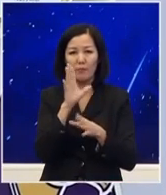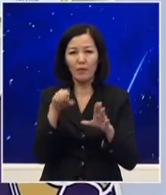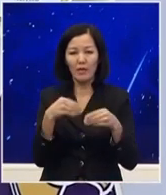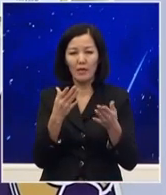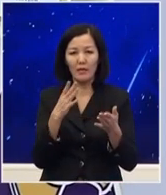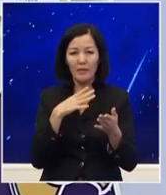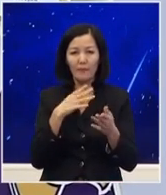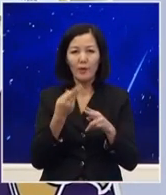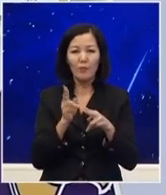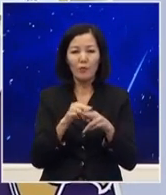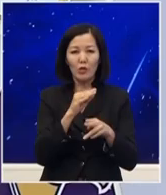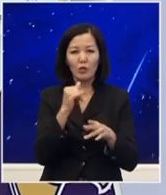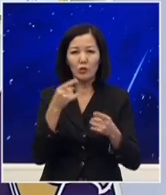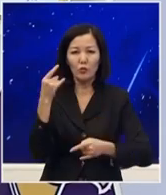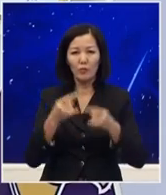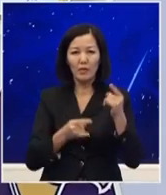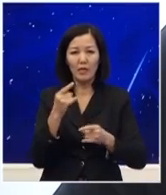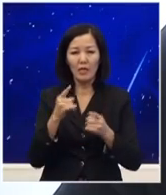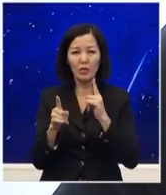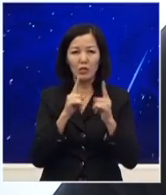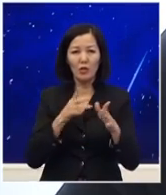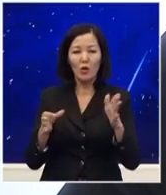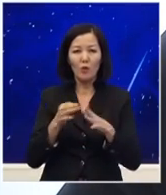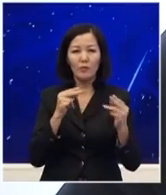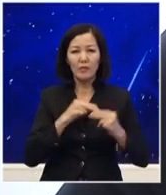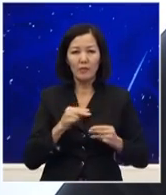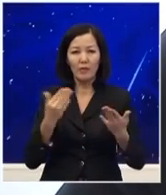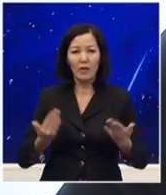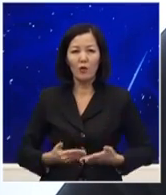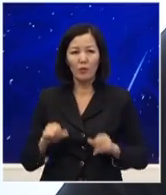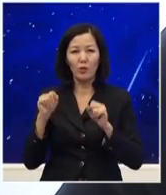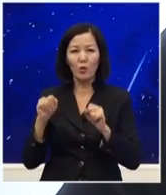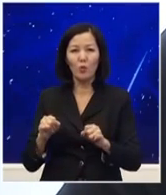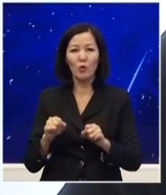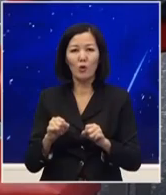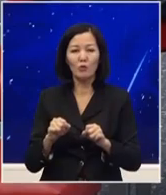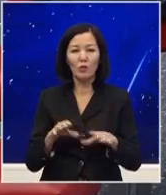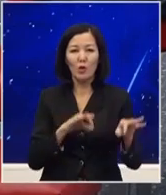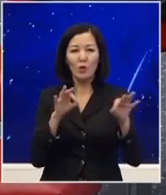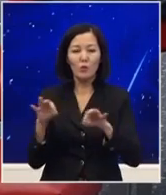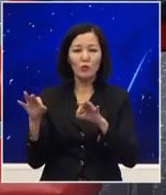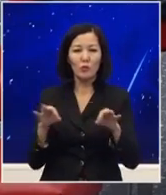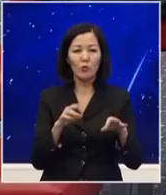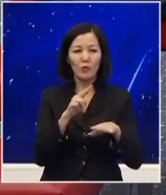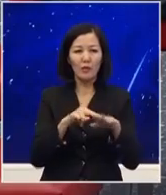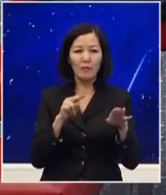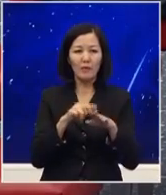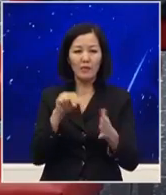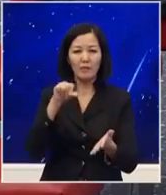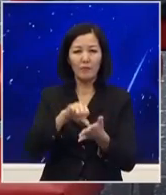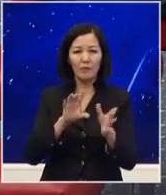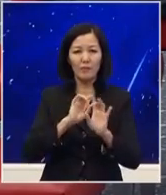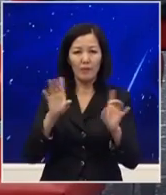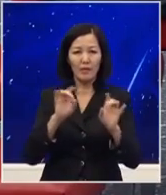белгіленді. Бұл туралы Жетісу медиа алаңында өткен жиында облыстық еңбек және әлеуметтік қорғау және көші-қон комитетінің өкілдері